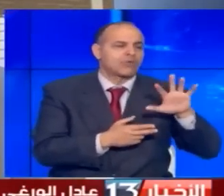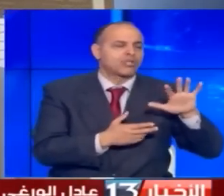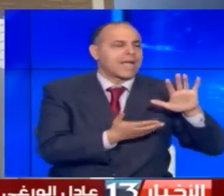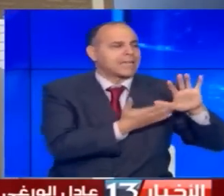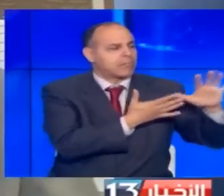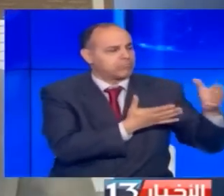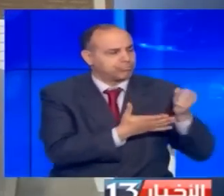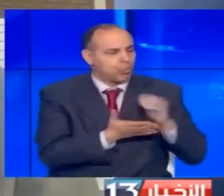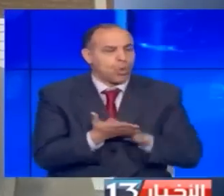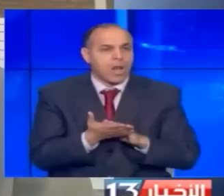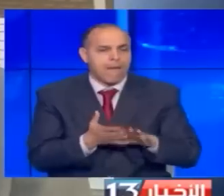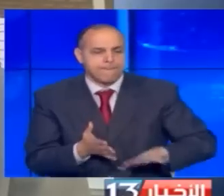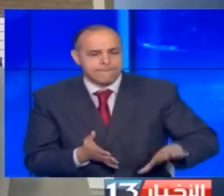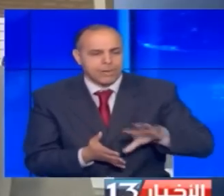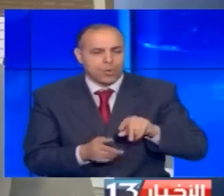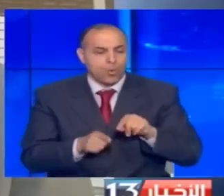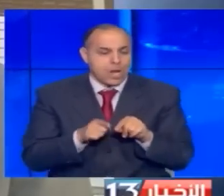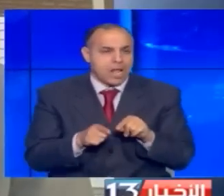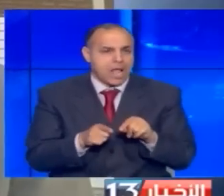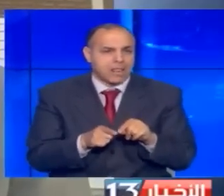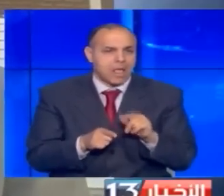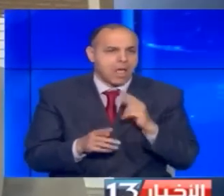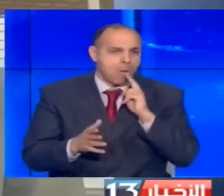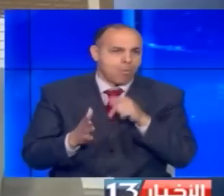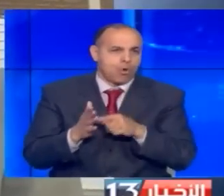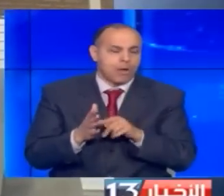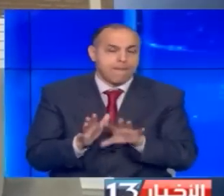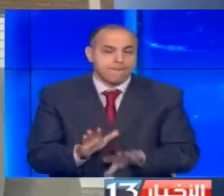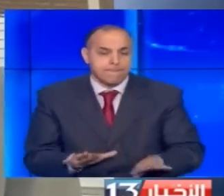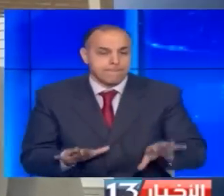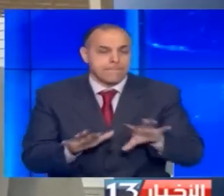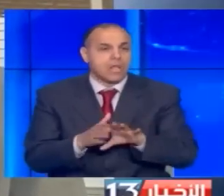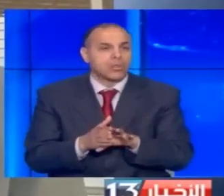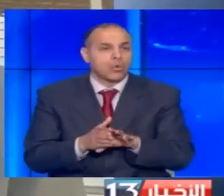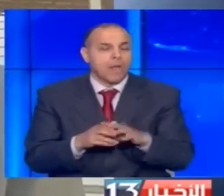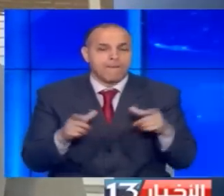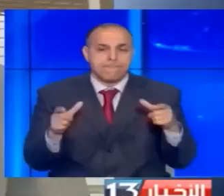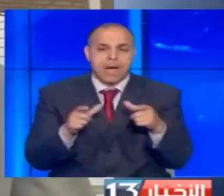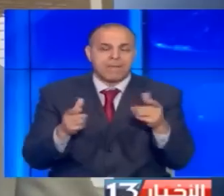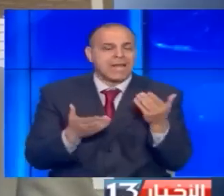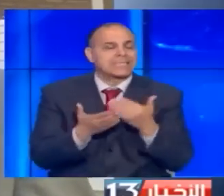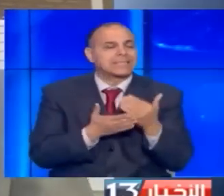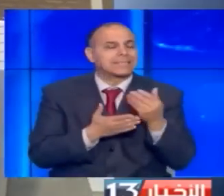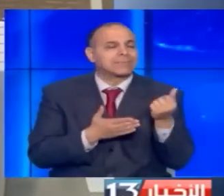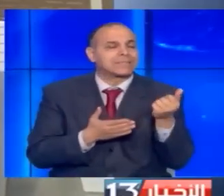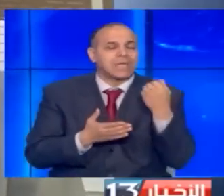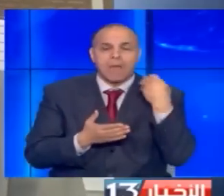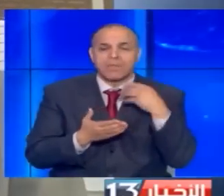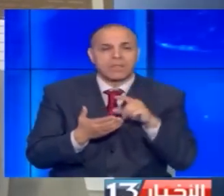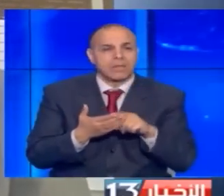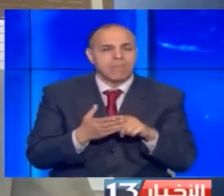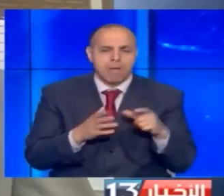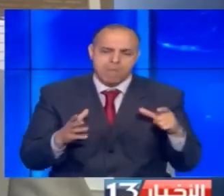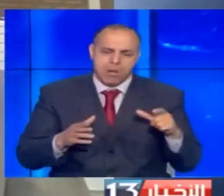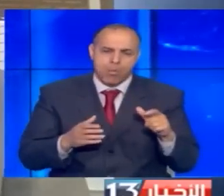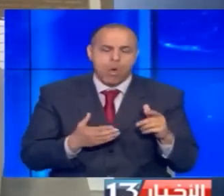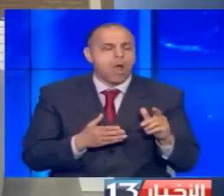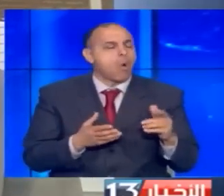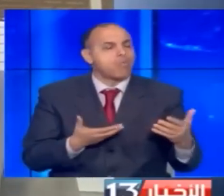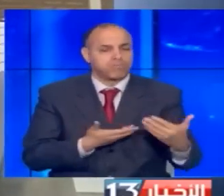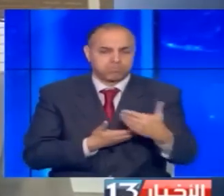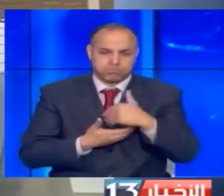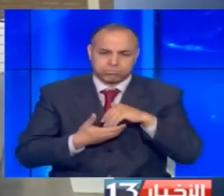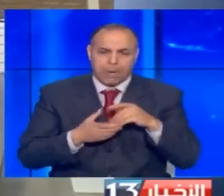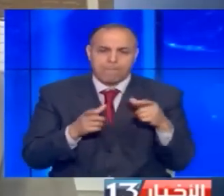ايضا. هذه منطقه بالاساس هي مقرر انها تكون منطقه للمصانع الجبس حتى تكون منطقه صناعيه وتجميع